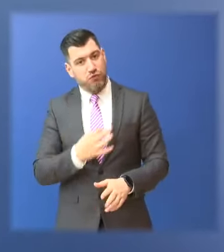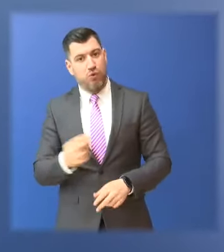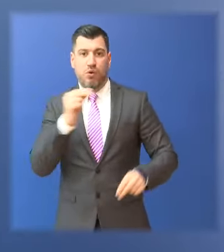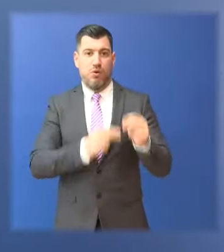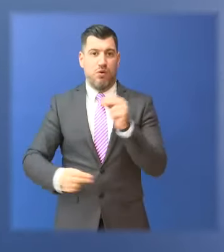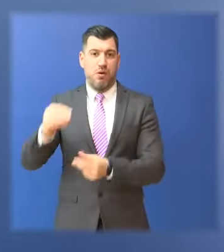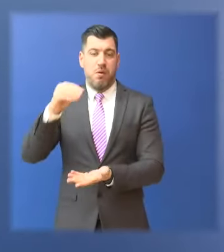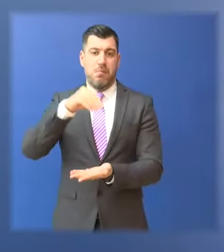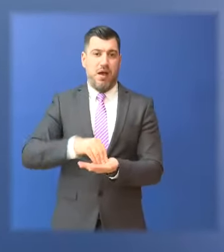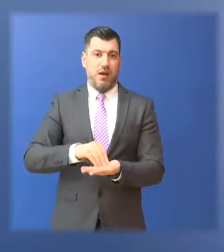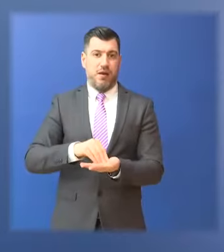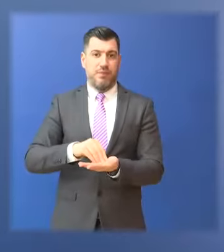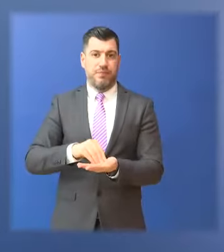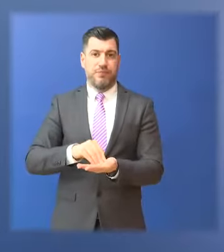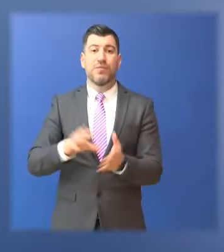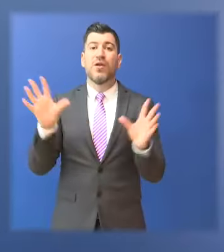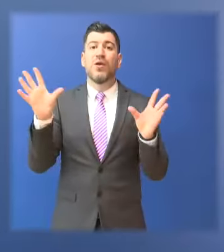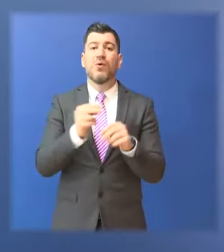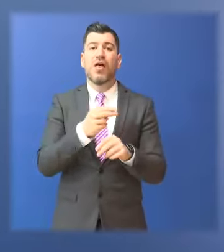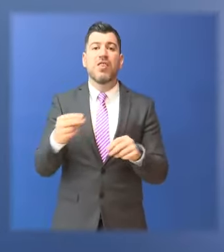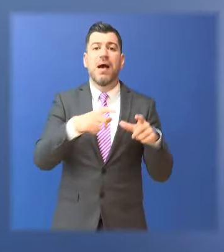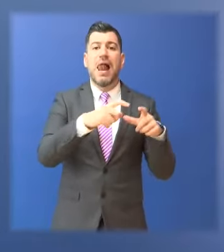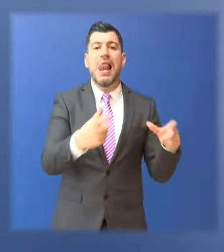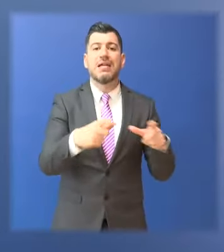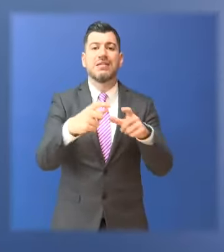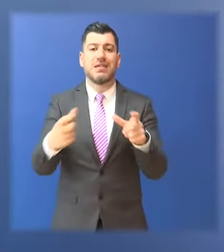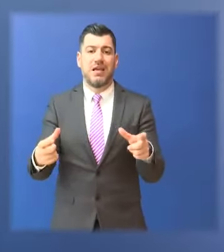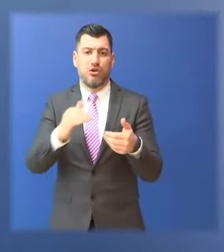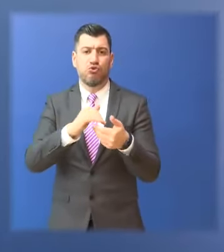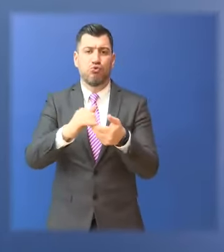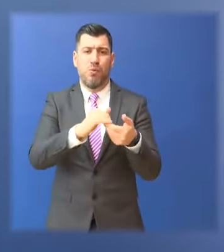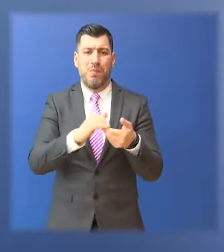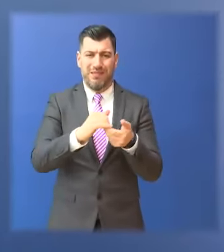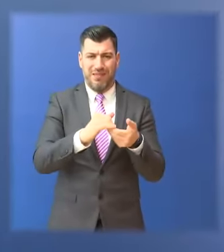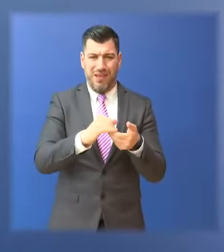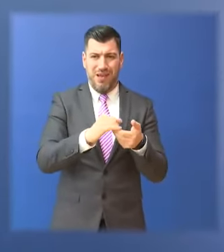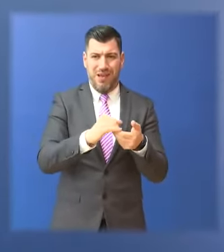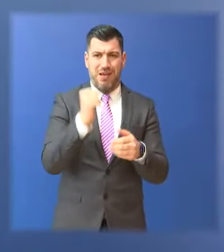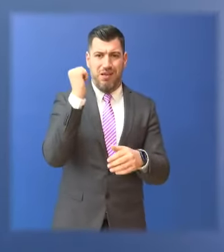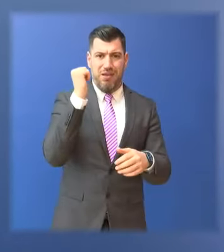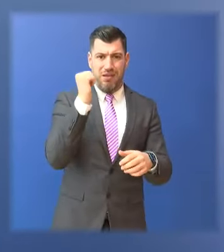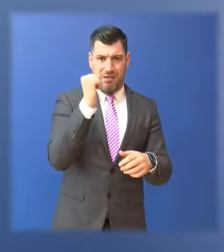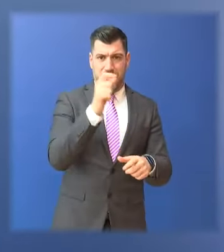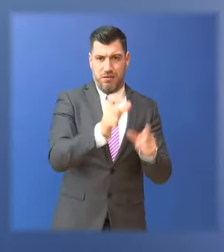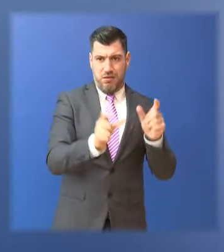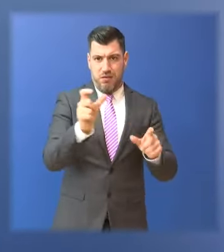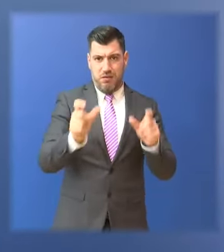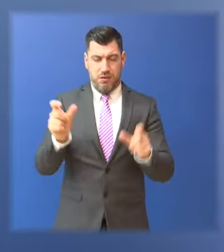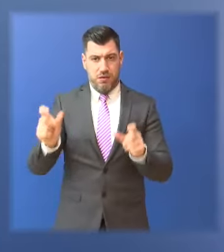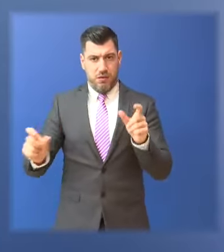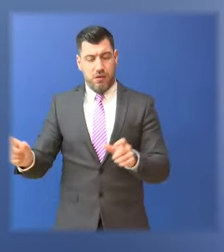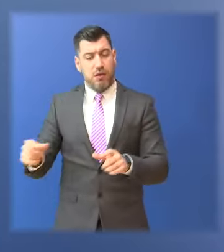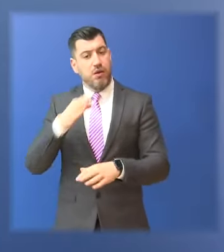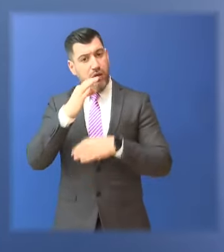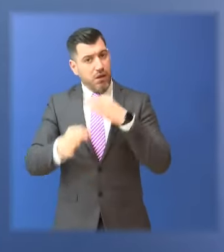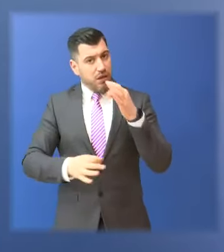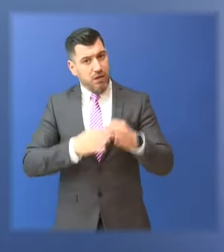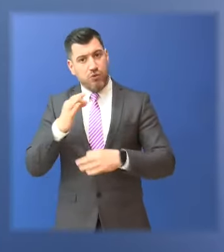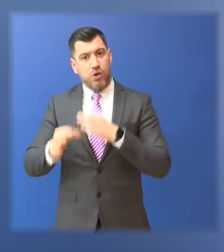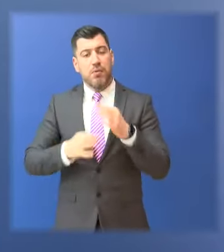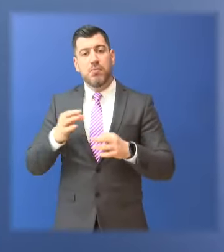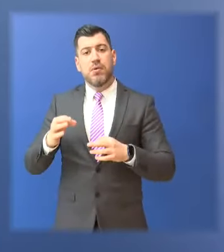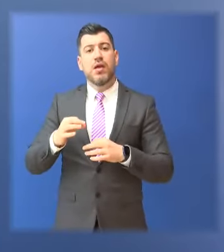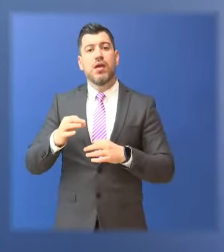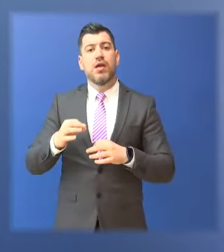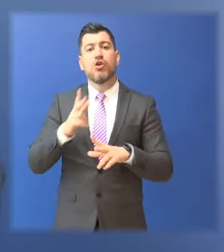λεσχών, αναφέρθηκα αναλυτικά σε συνέχεια του εισηγητικού κειμένου του αναπληρωτή Υπουργού